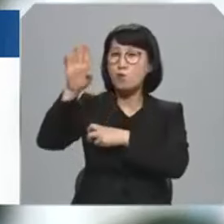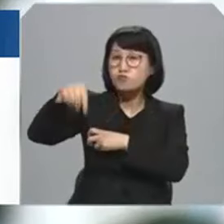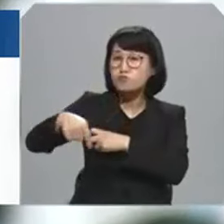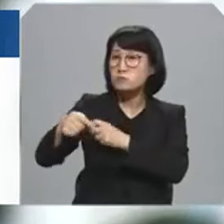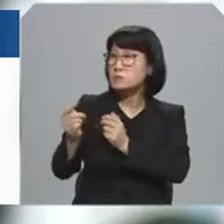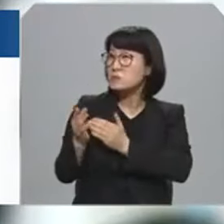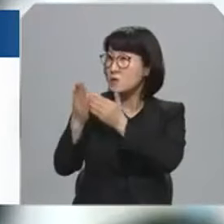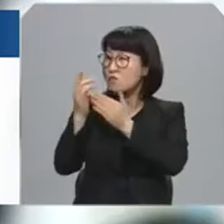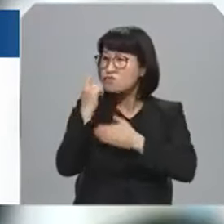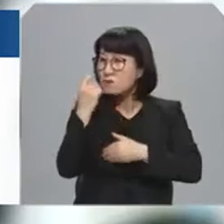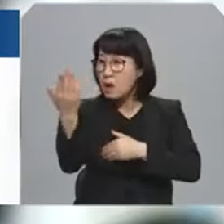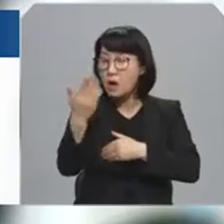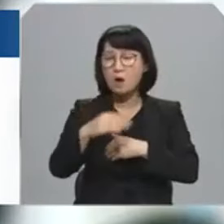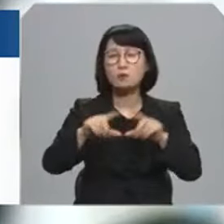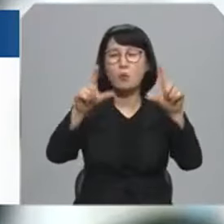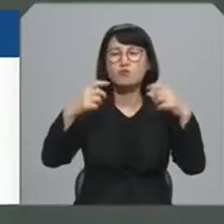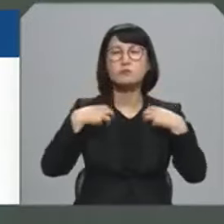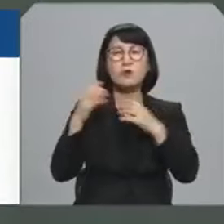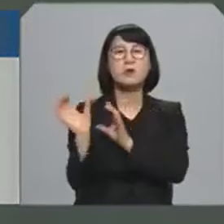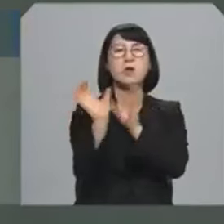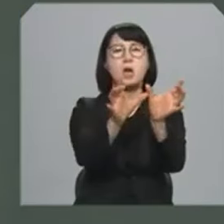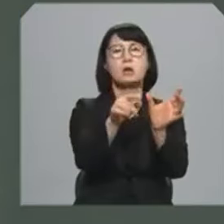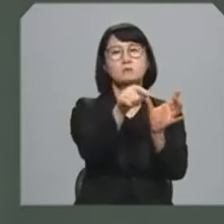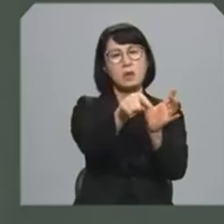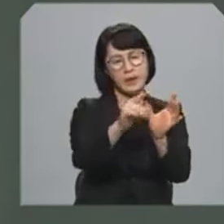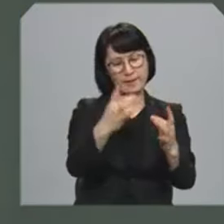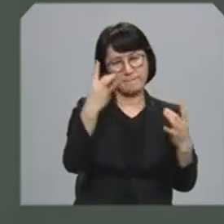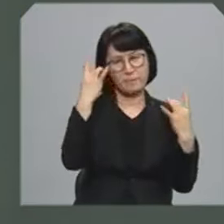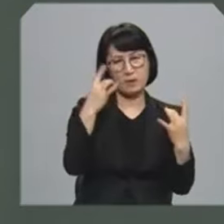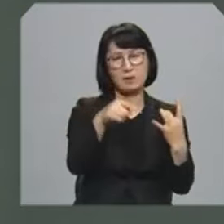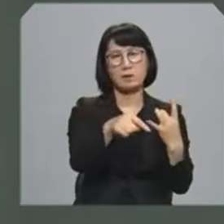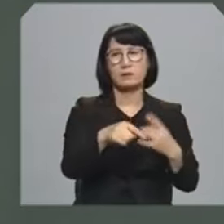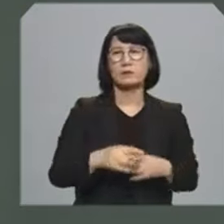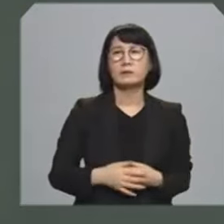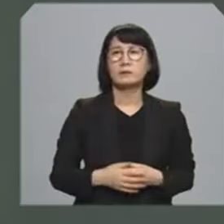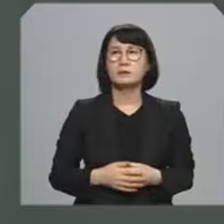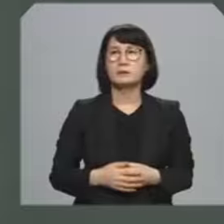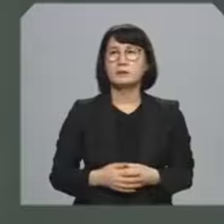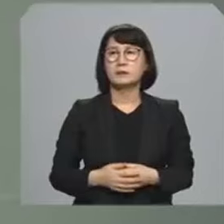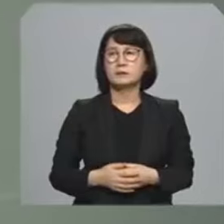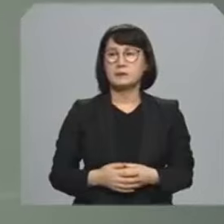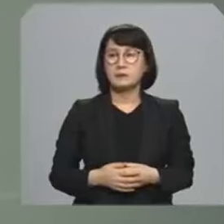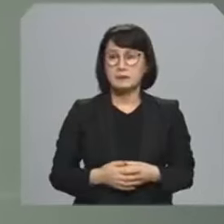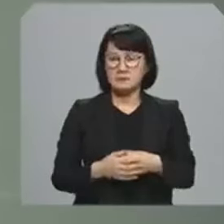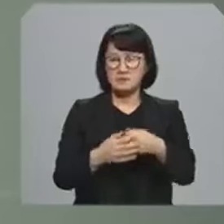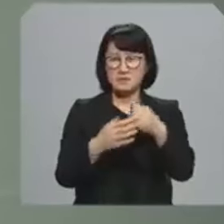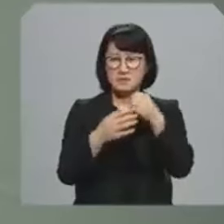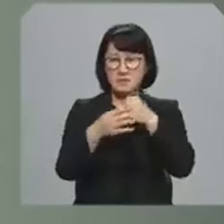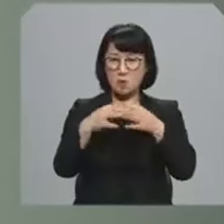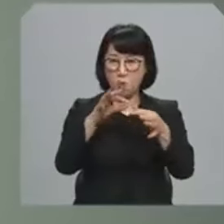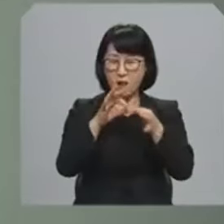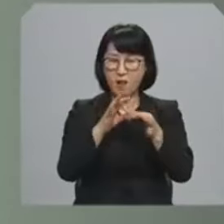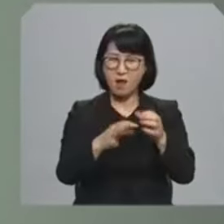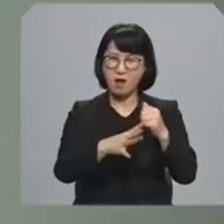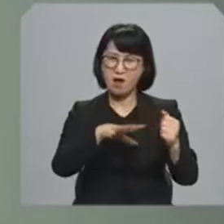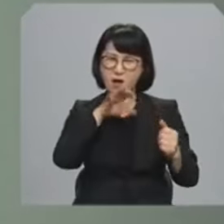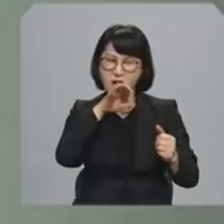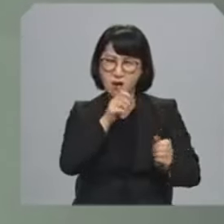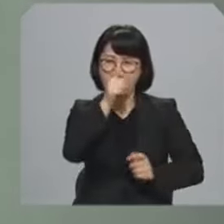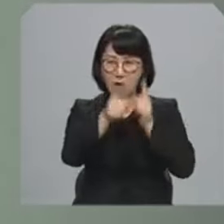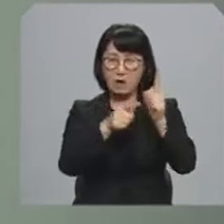그래서 동구청도 크게 대응을 안 하고 있는. 신축 아파트를 둘러싼 분쟁은 전국에서 연간 4천 건이